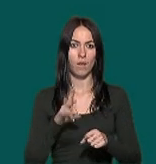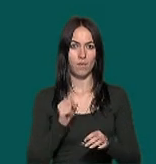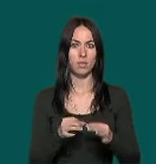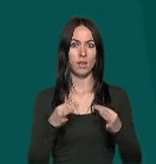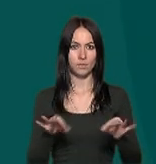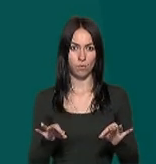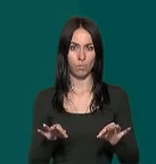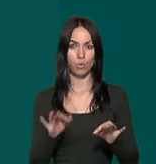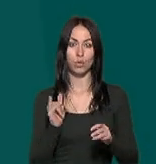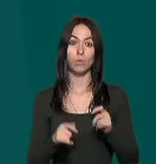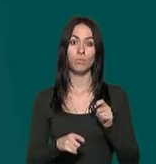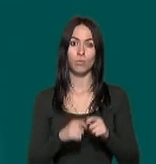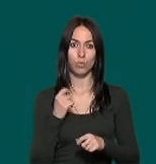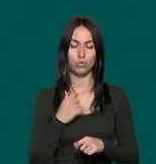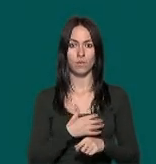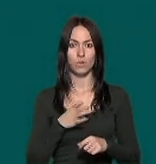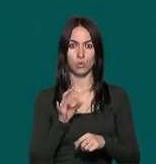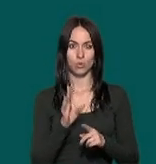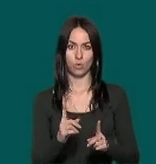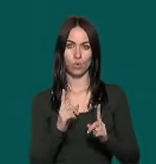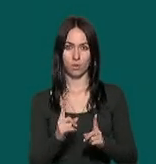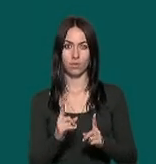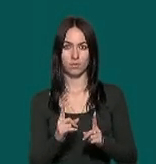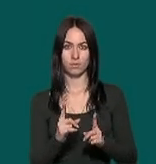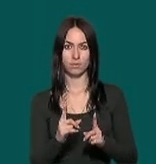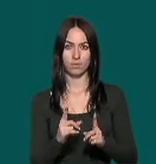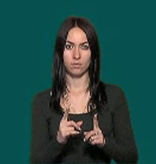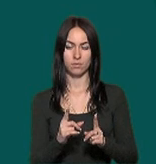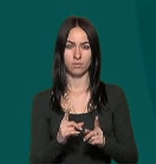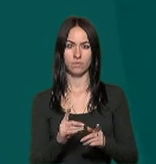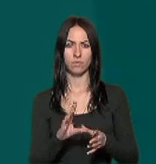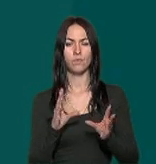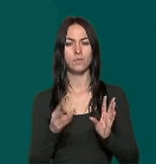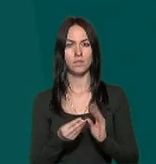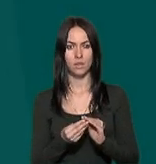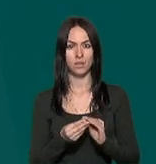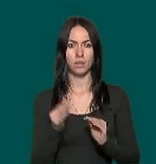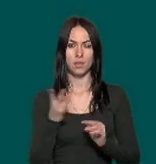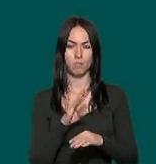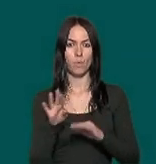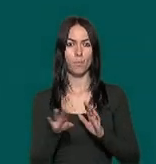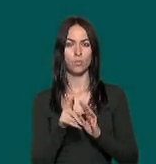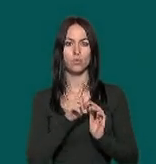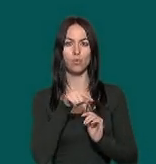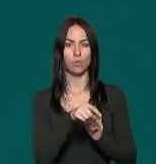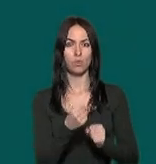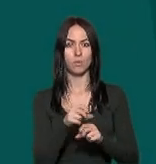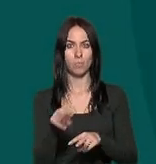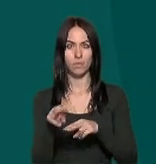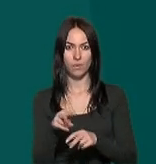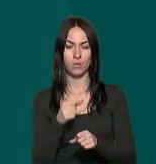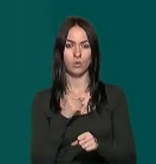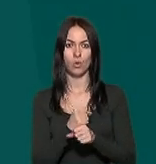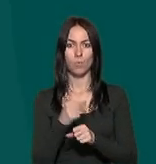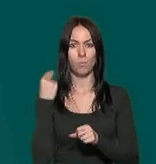і порушення розумних строків розгляду справи взагалі. Її надто довго тримали під вартою, робили значні перерви